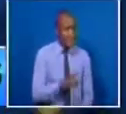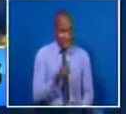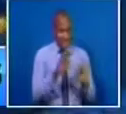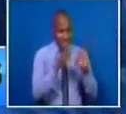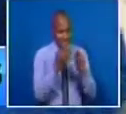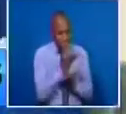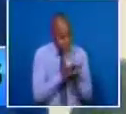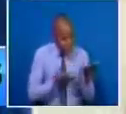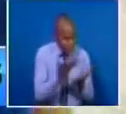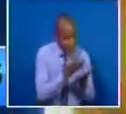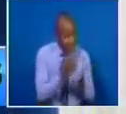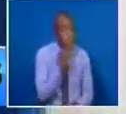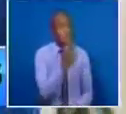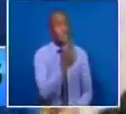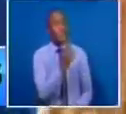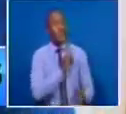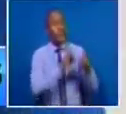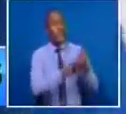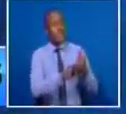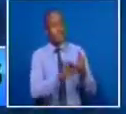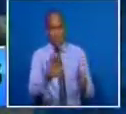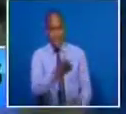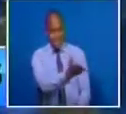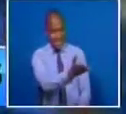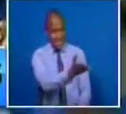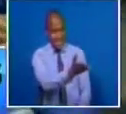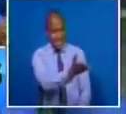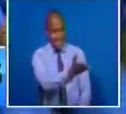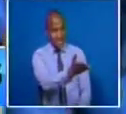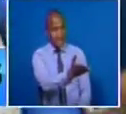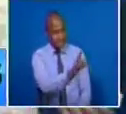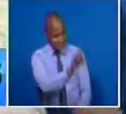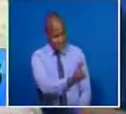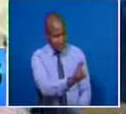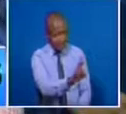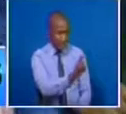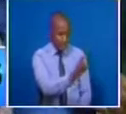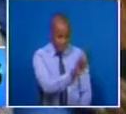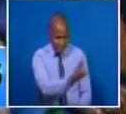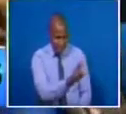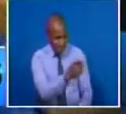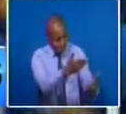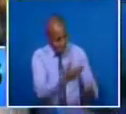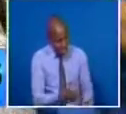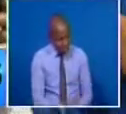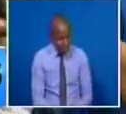familia. Na hapa kidogo namuona Mrs. Wainaina ambaye tazungumza naye mawili matatu. Karibu